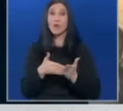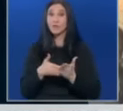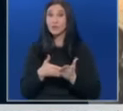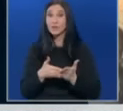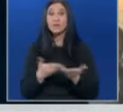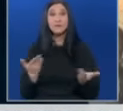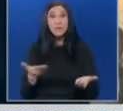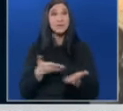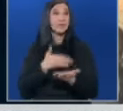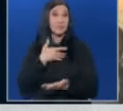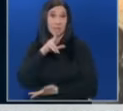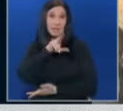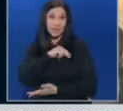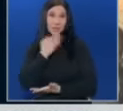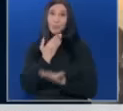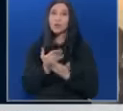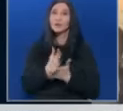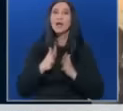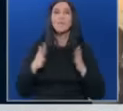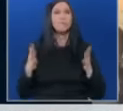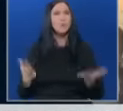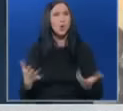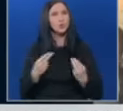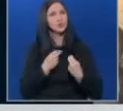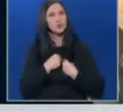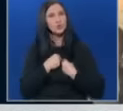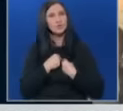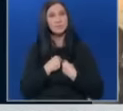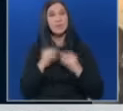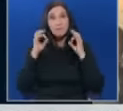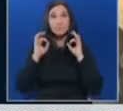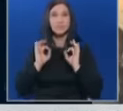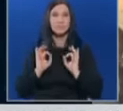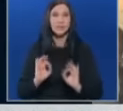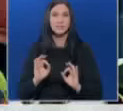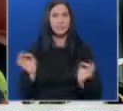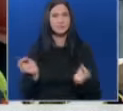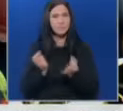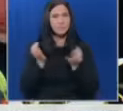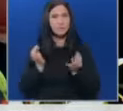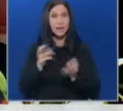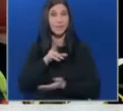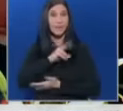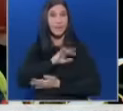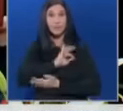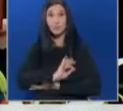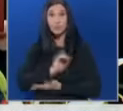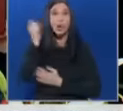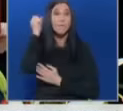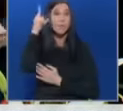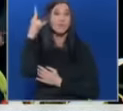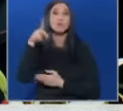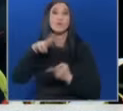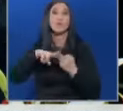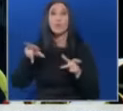ме наградите. Благодаря много. Чувствам се наистина специален. Награди получиха и професор